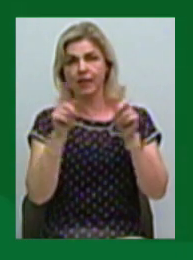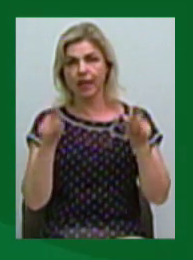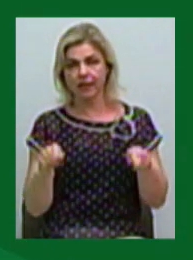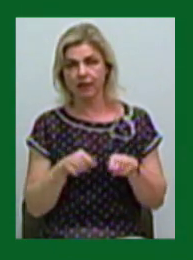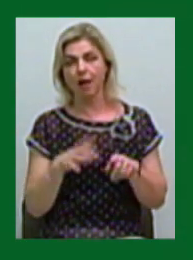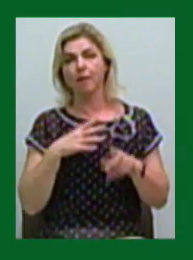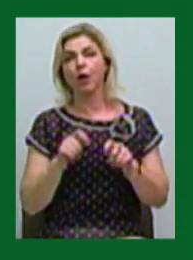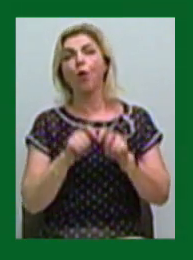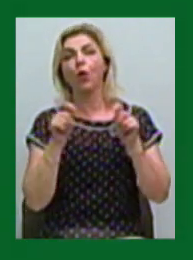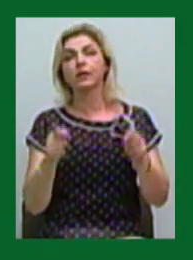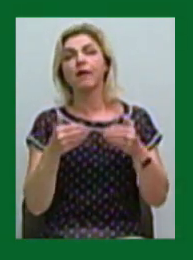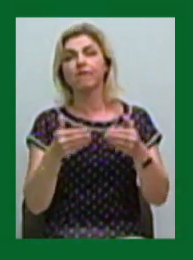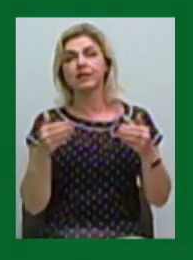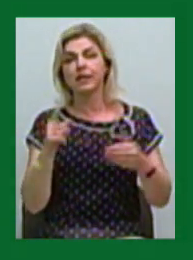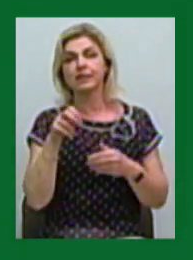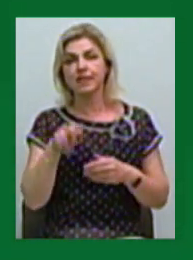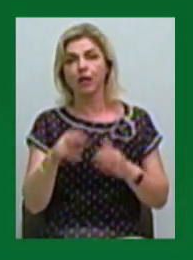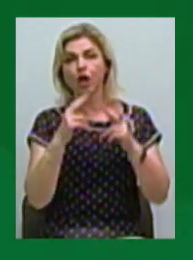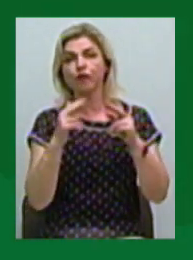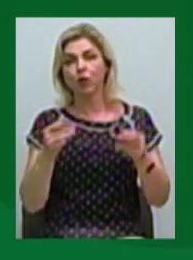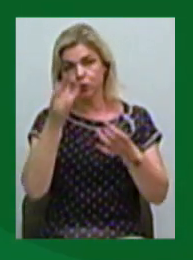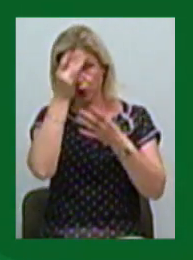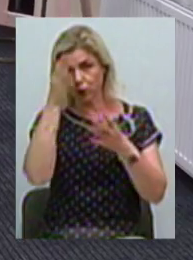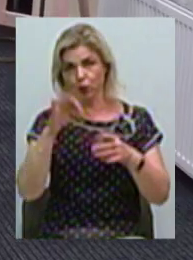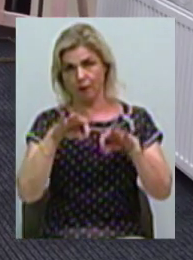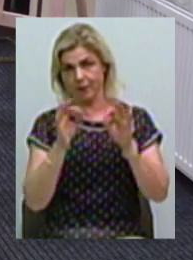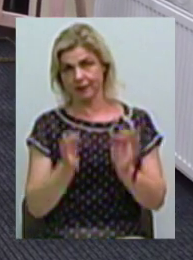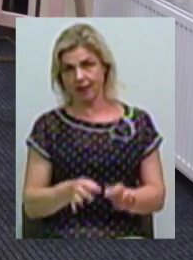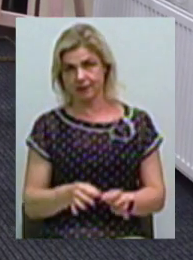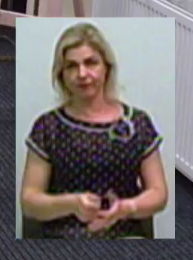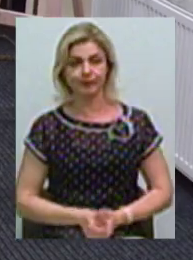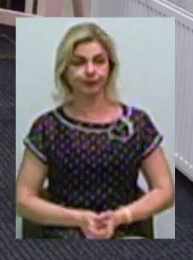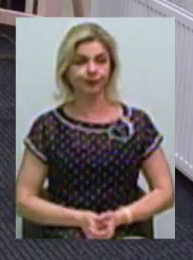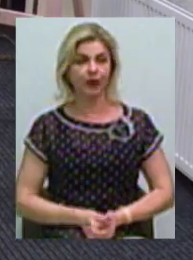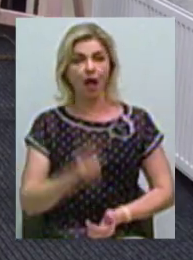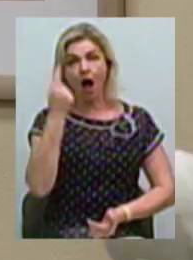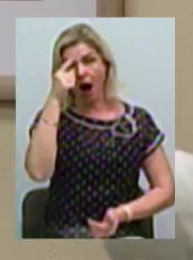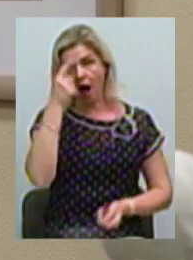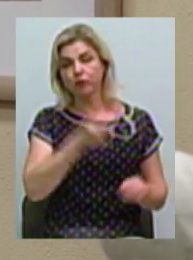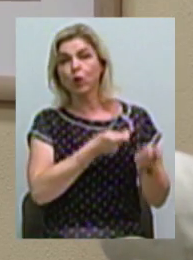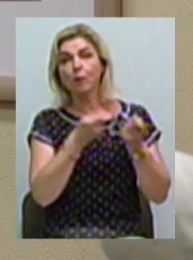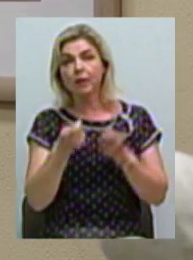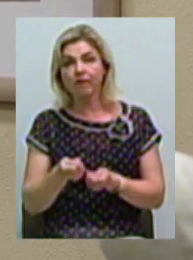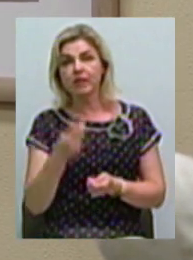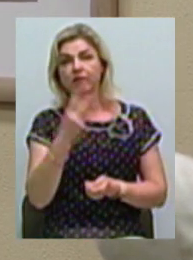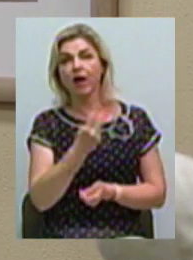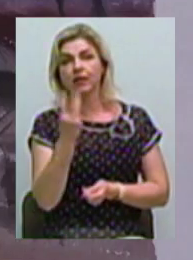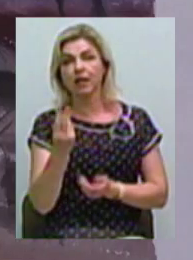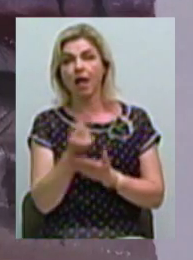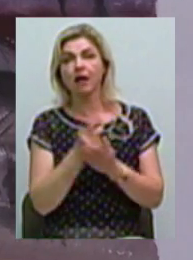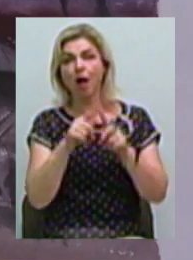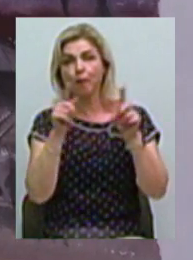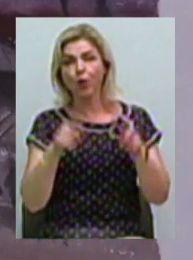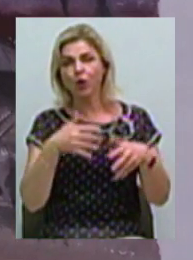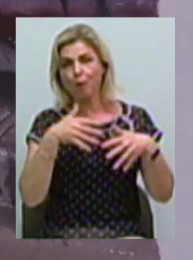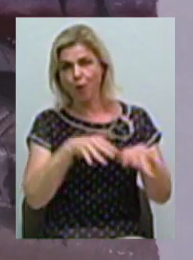живопису відкрили у виставковій залі міського палацу культури і мистецтв. Автор привіз 23 роботи, здебільшого на морську